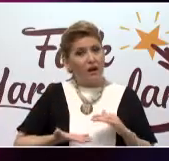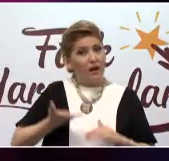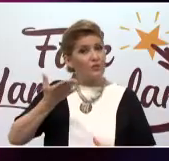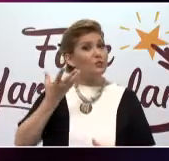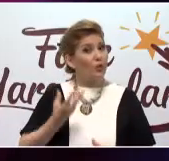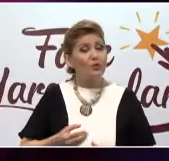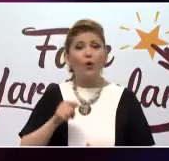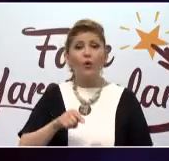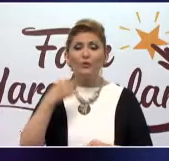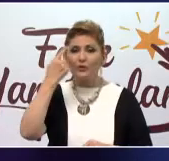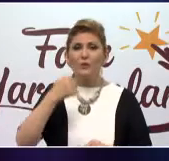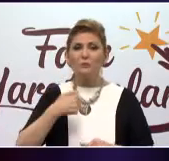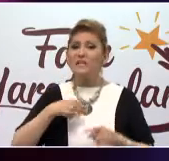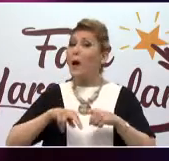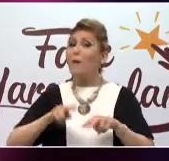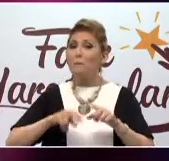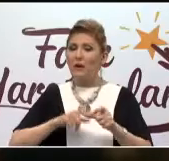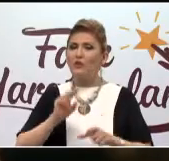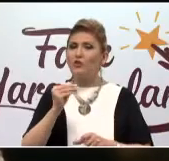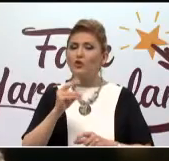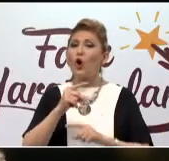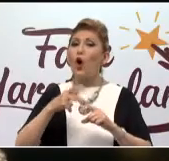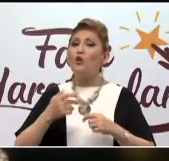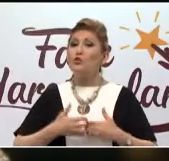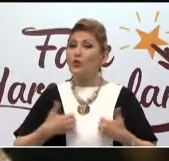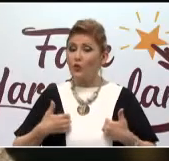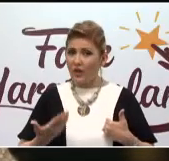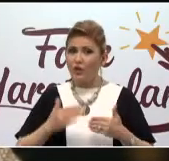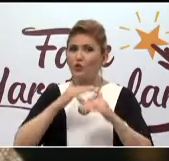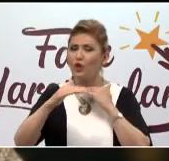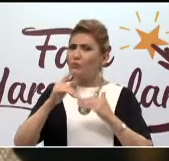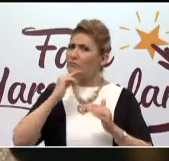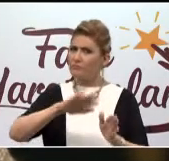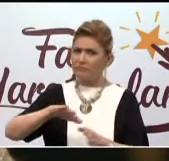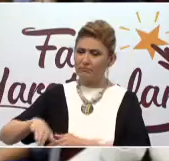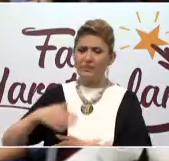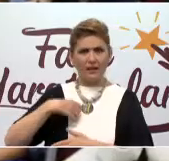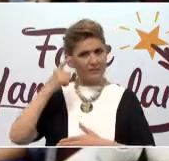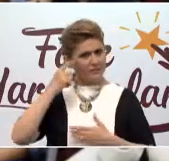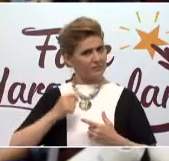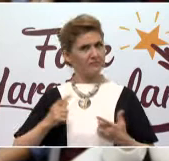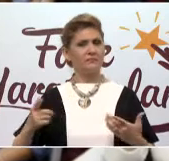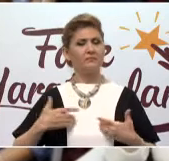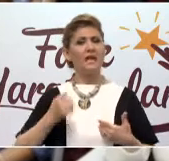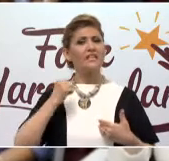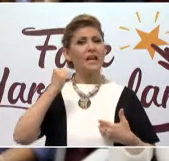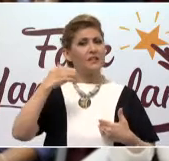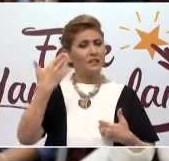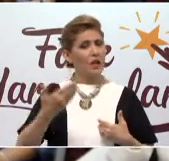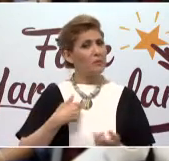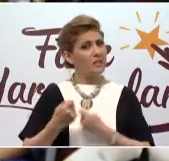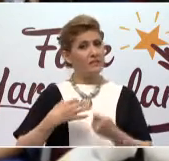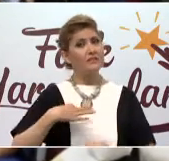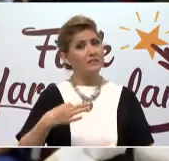oluyor. O yüzden bizim amacımız çocuklarda birazcık özgüveni pekiştirmek, toplumsal önyargıları yıkmak ve aynı zamanda onların daha ileriki yaşamlarında, işte işe